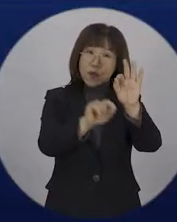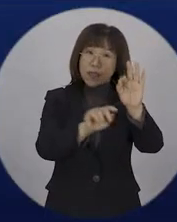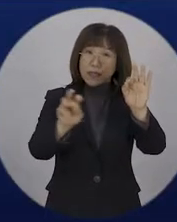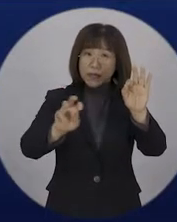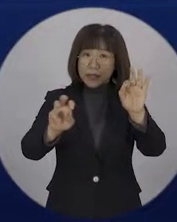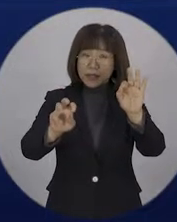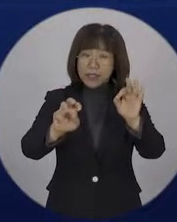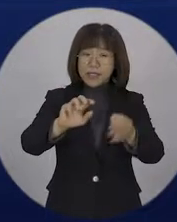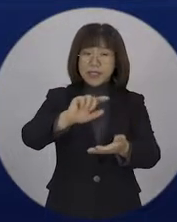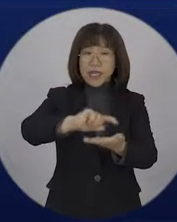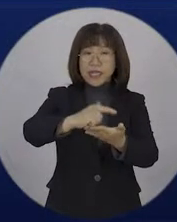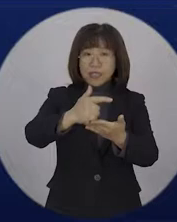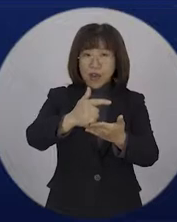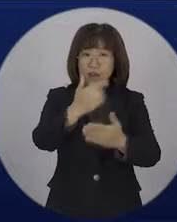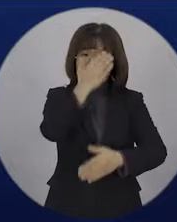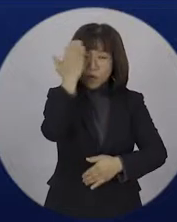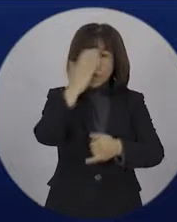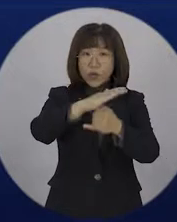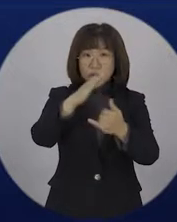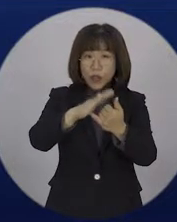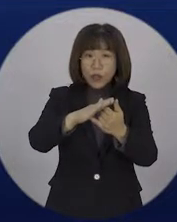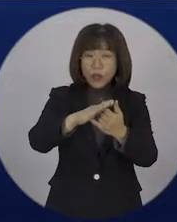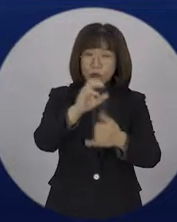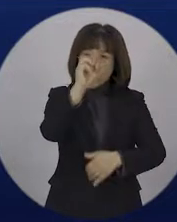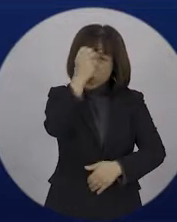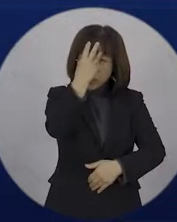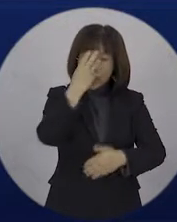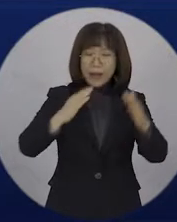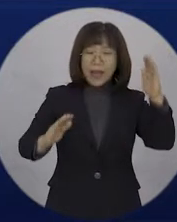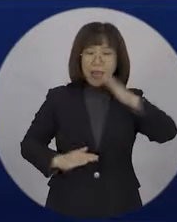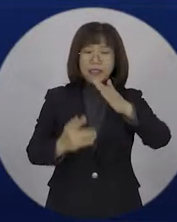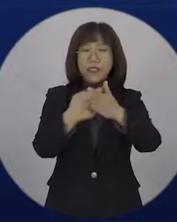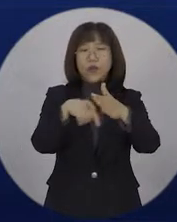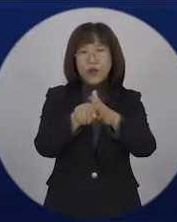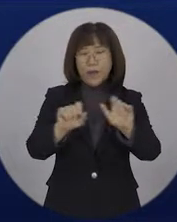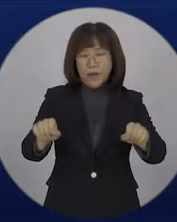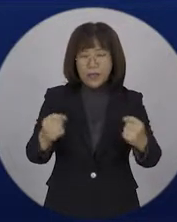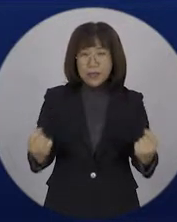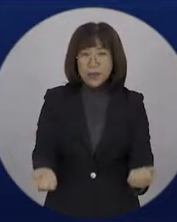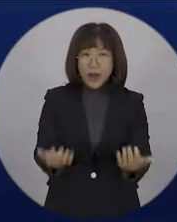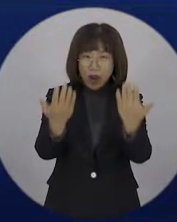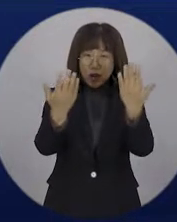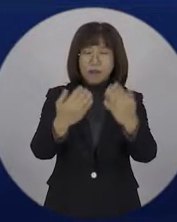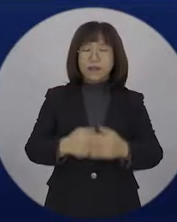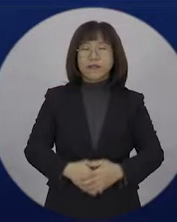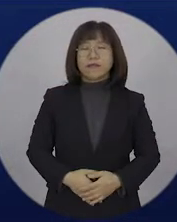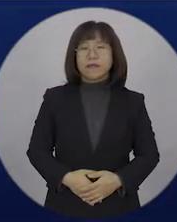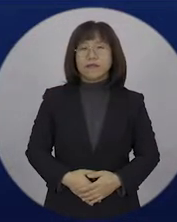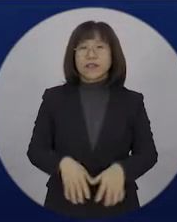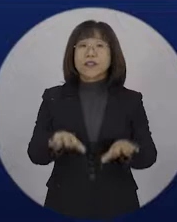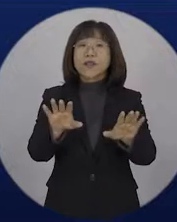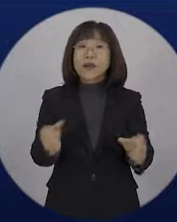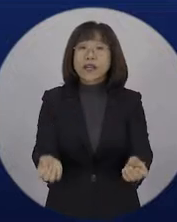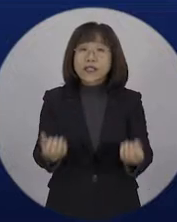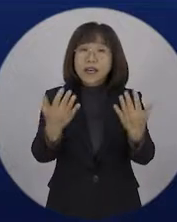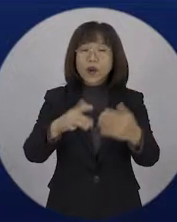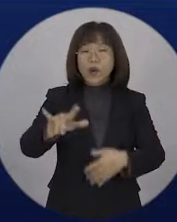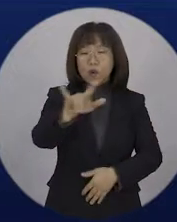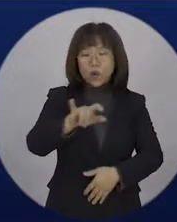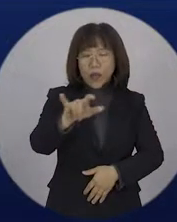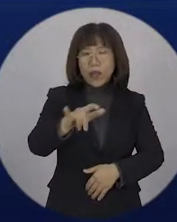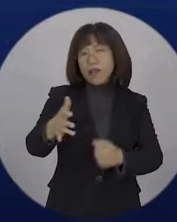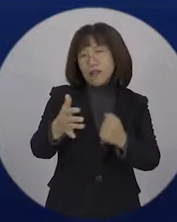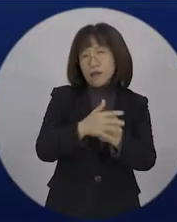지난 30일 강서 청소년회관에서 고3 청소년들을 위한 드림점프 페스티벌이 열렸습니다. 특히 이번